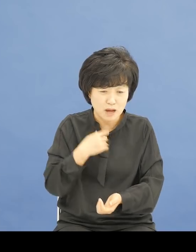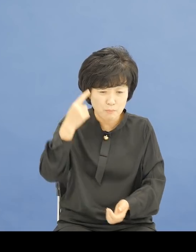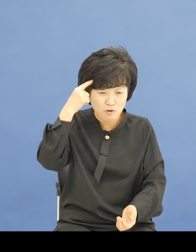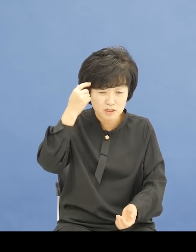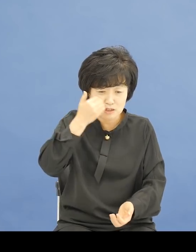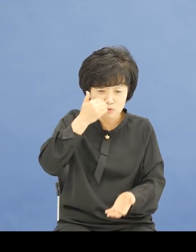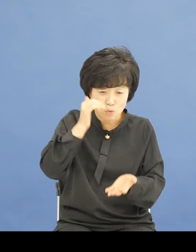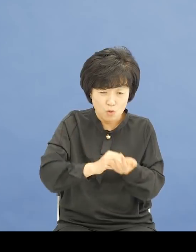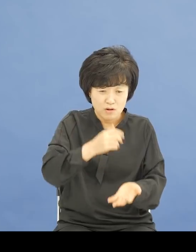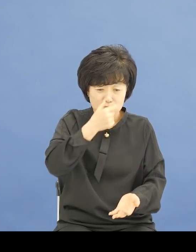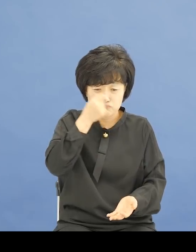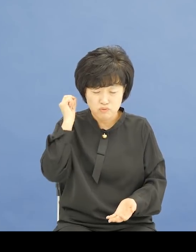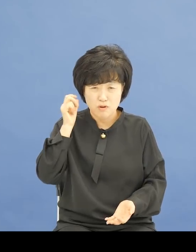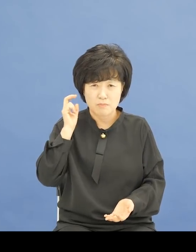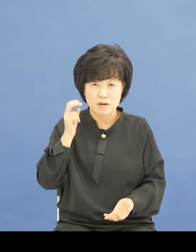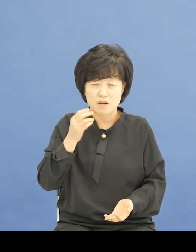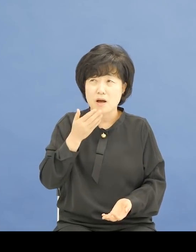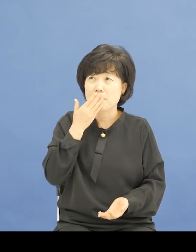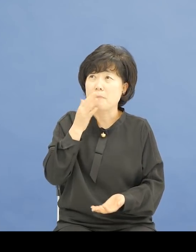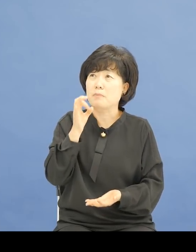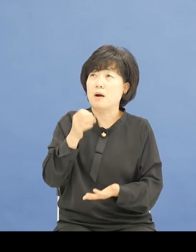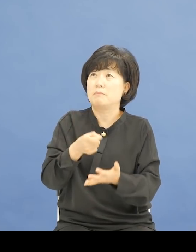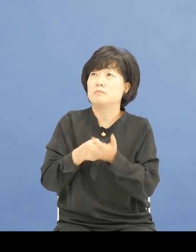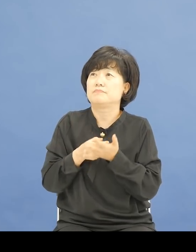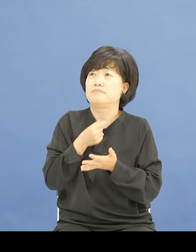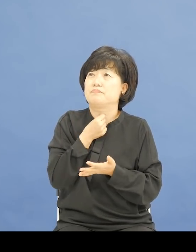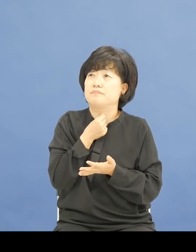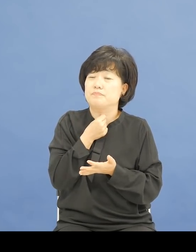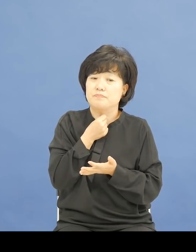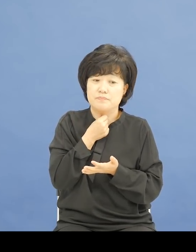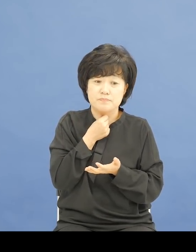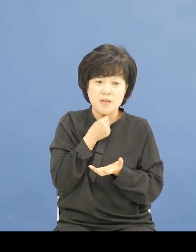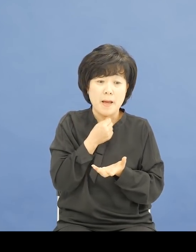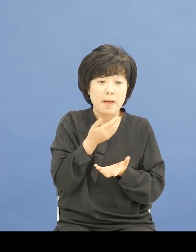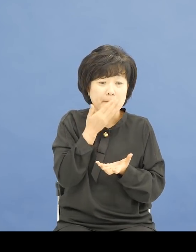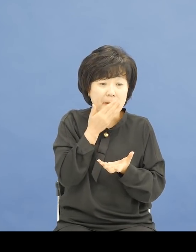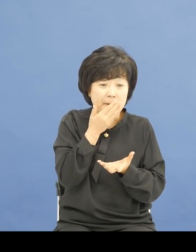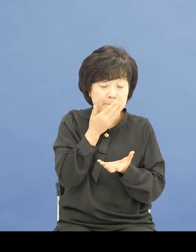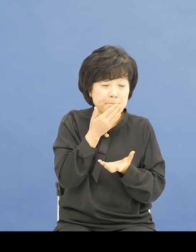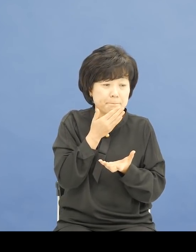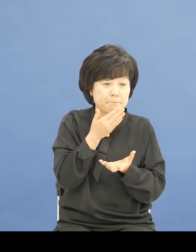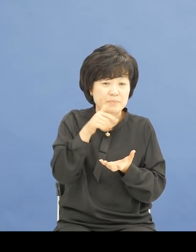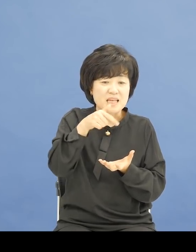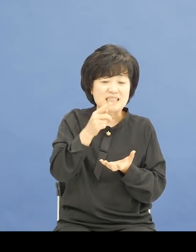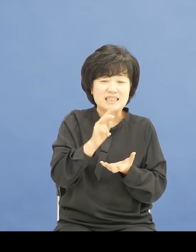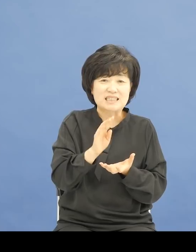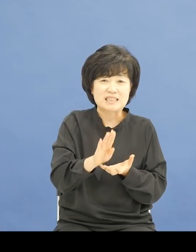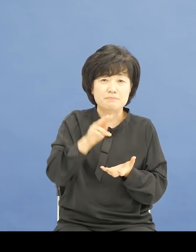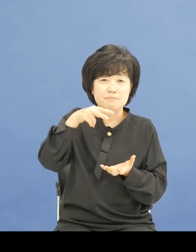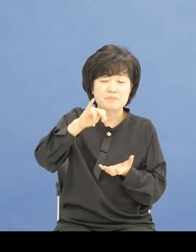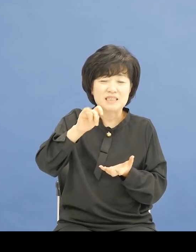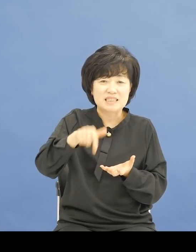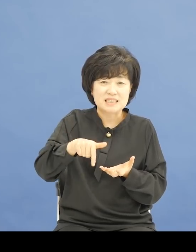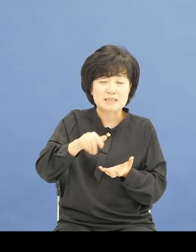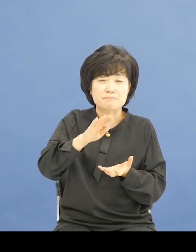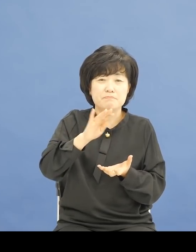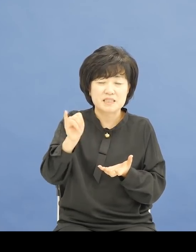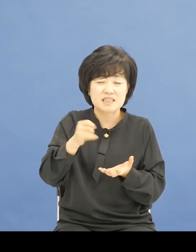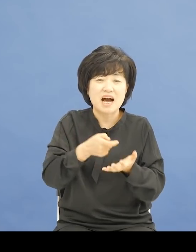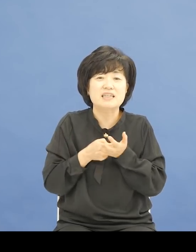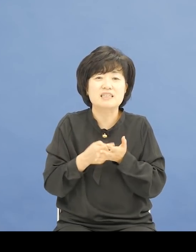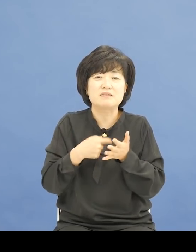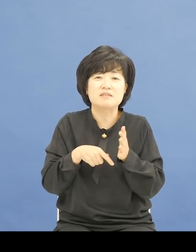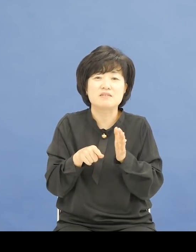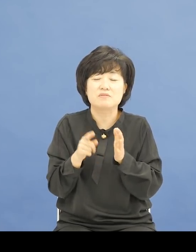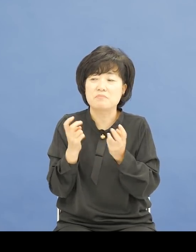들었습니다. 모자란 아이구나. 선생님 저 밥값 아끼고 싶은데 저 배식 급식당번 예. 이제 급식비를 아끼려면 어떻게 해야